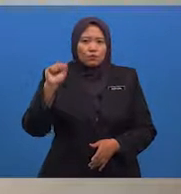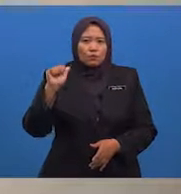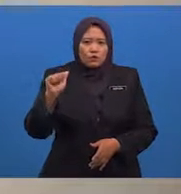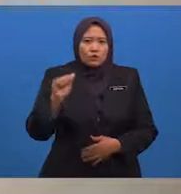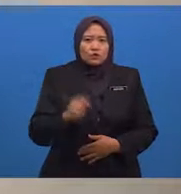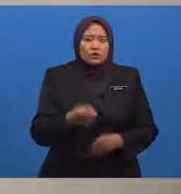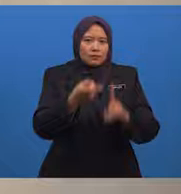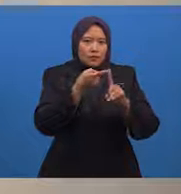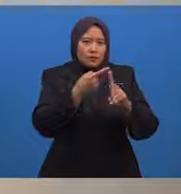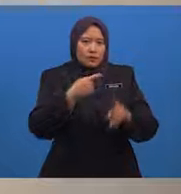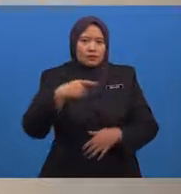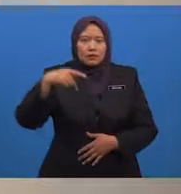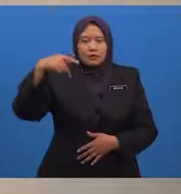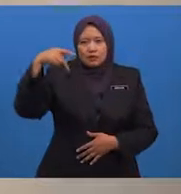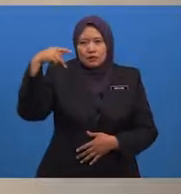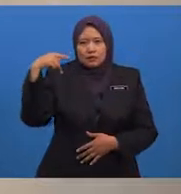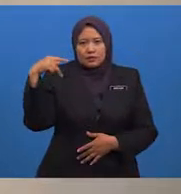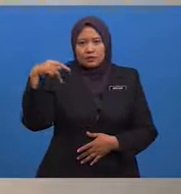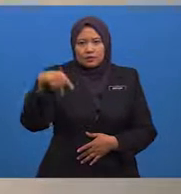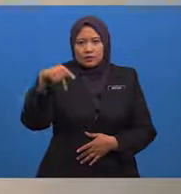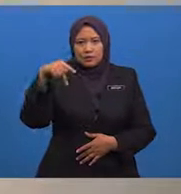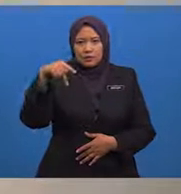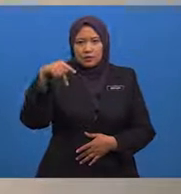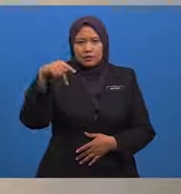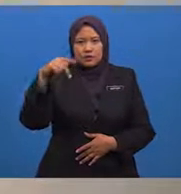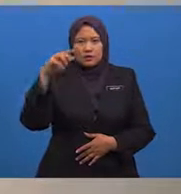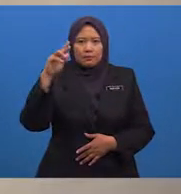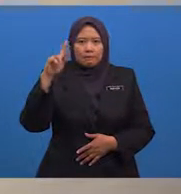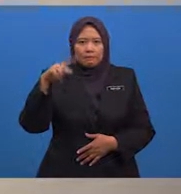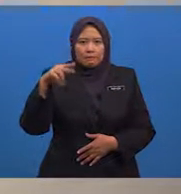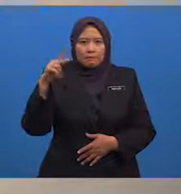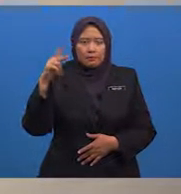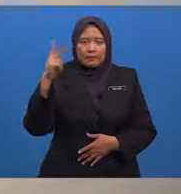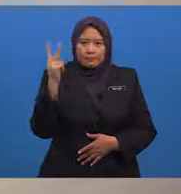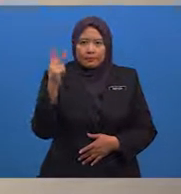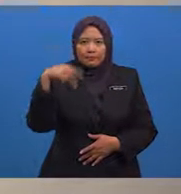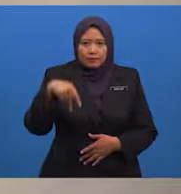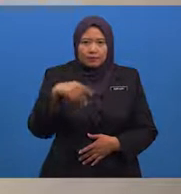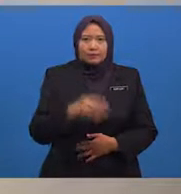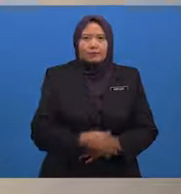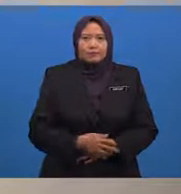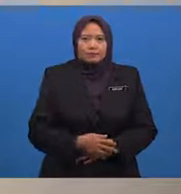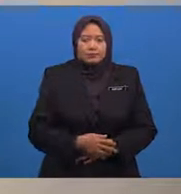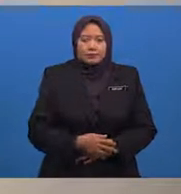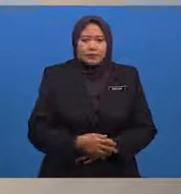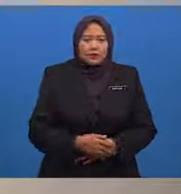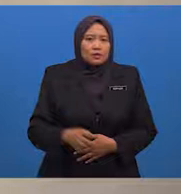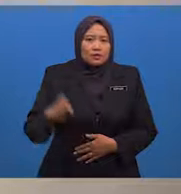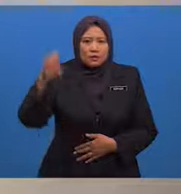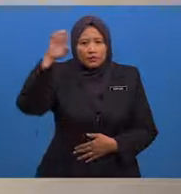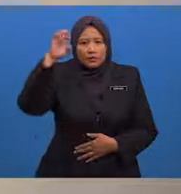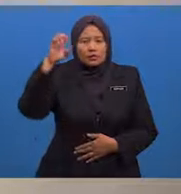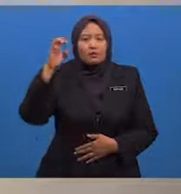Encik Musa mengatakan bahawa kedatangan beliau adalah untuk menyampaikan penghargaan